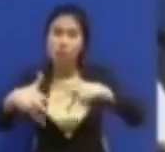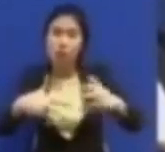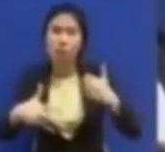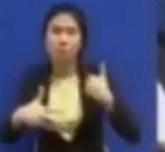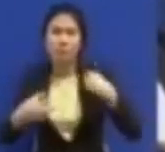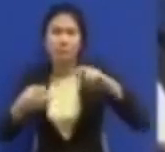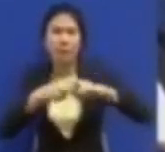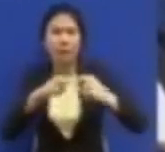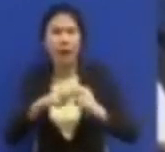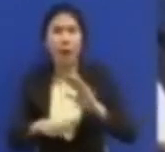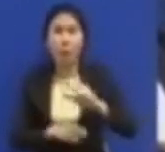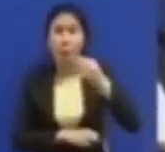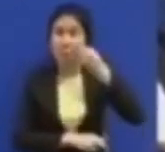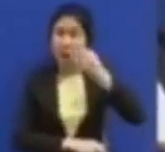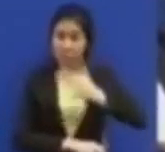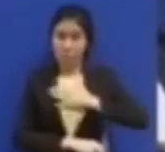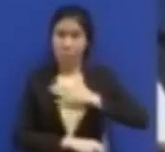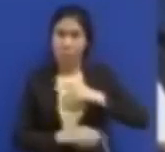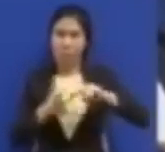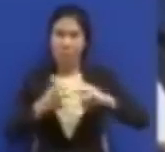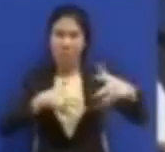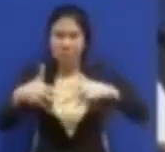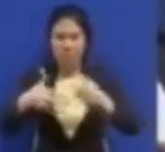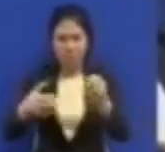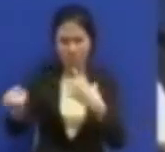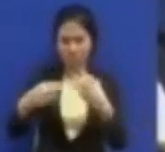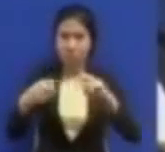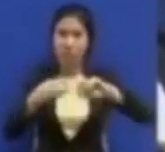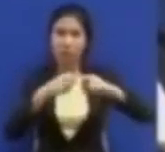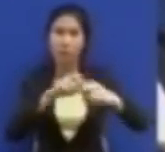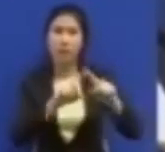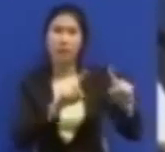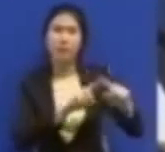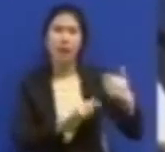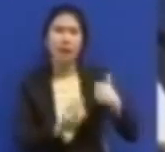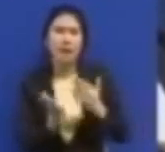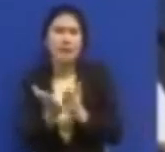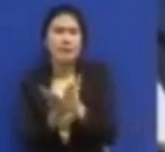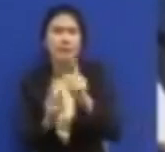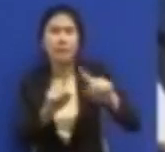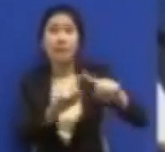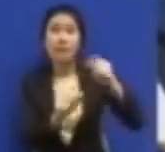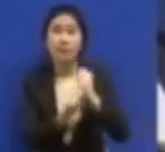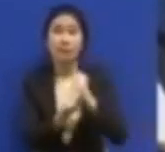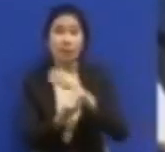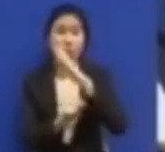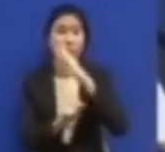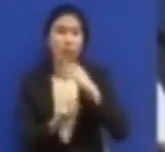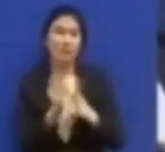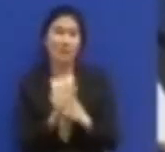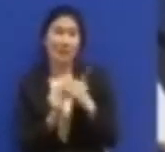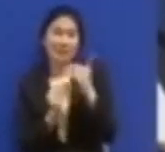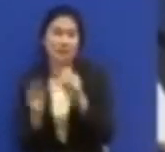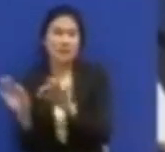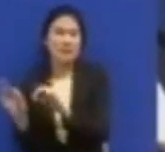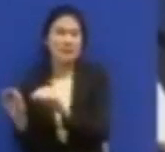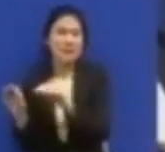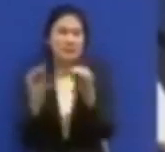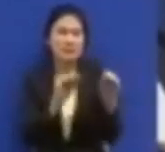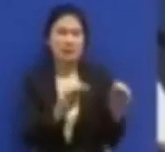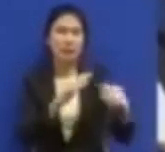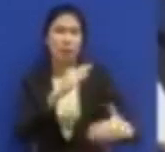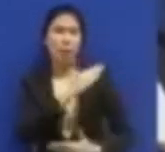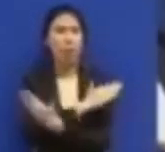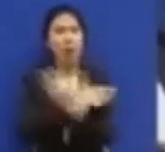ามวาบ้านผมแล้วก็อีกหลากหลายเขตจะได้ทำงานถ้าท่านประธานเลื่อนไป1สัปดาห์ผมรับรองเลยครับสูญเสียโอกาสให้กับประชา